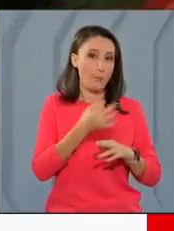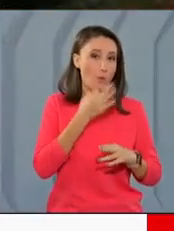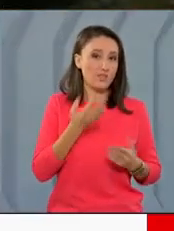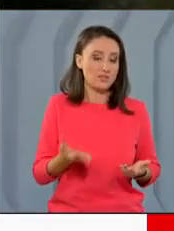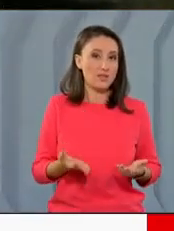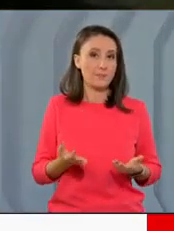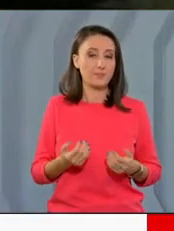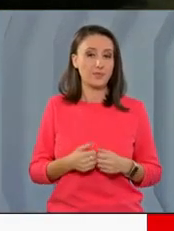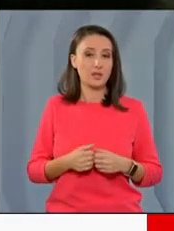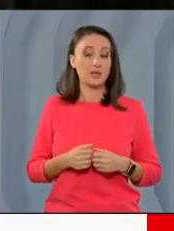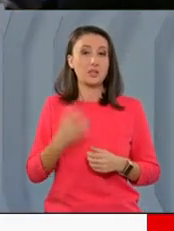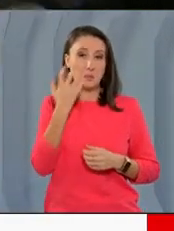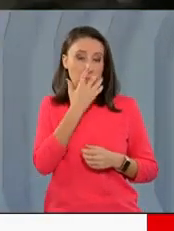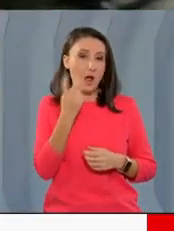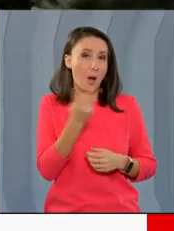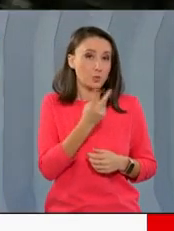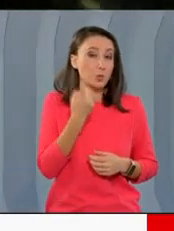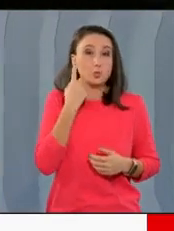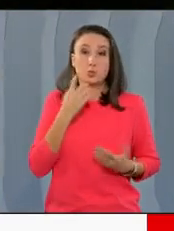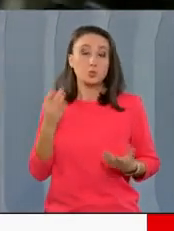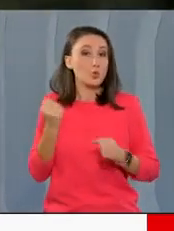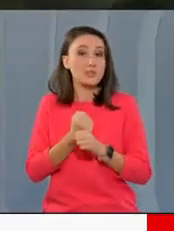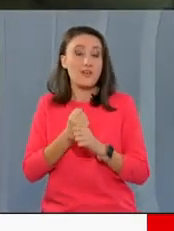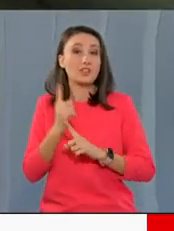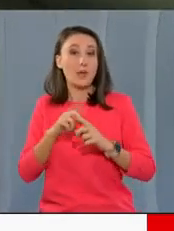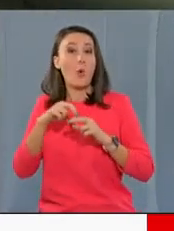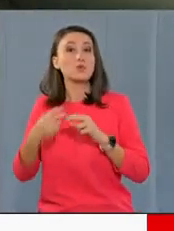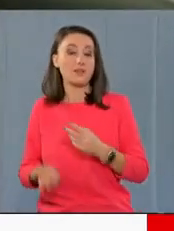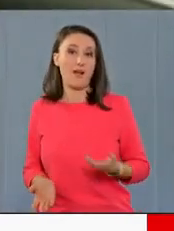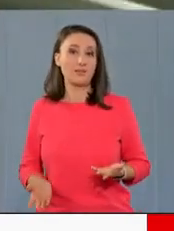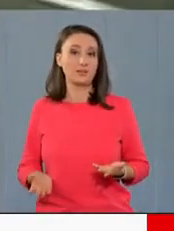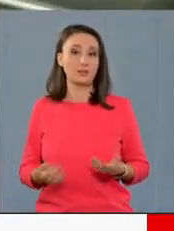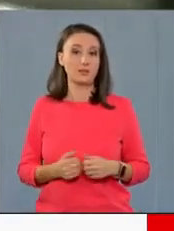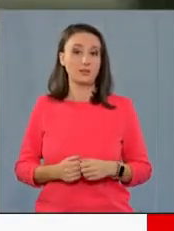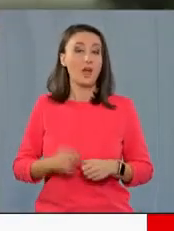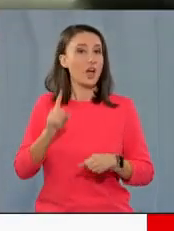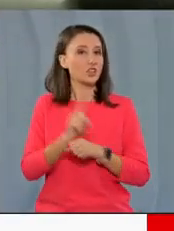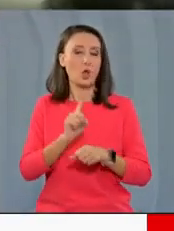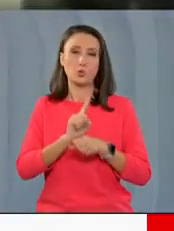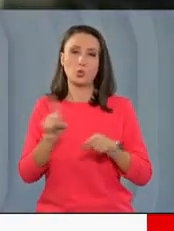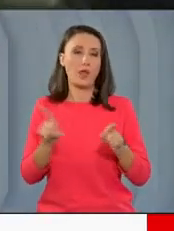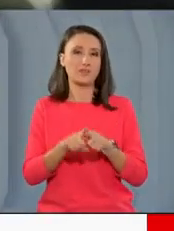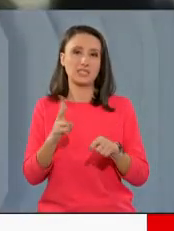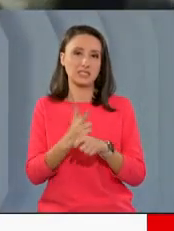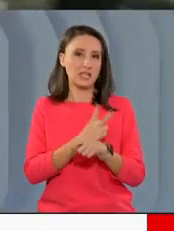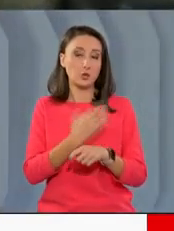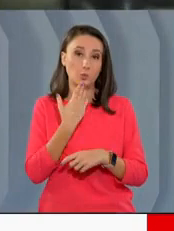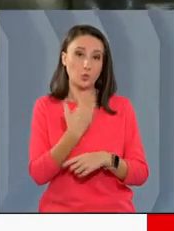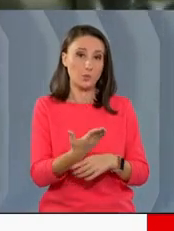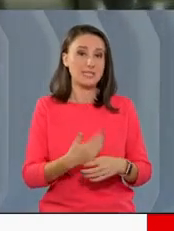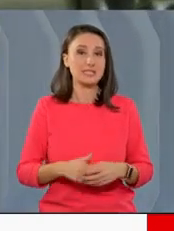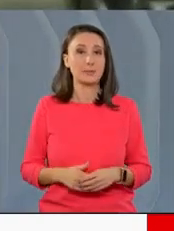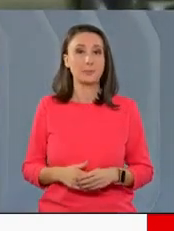drobul de țară se plângea amândouă când Ce o să facem dacă o să cadă drobul de sare același lucru face statul vă Mulțumesc foarte mult